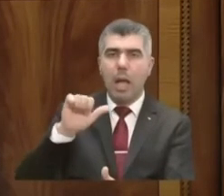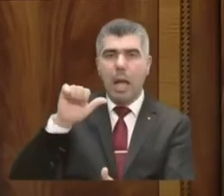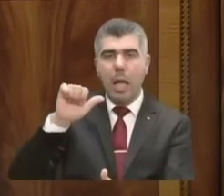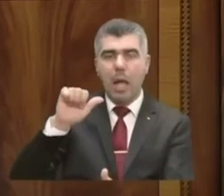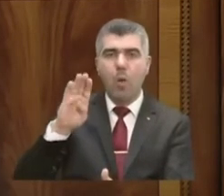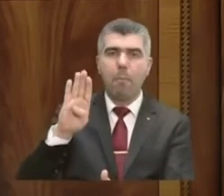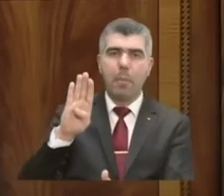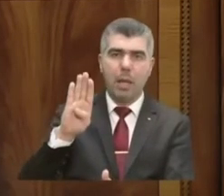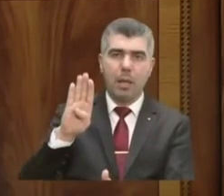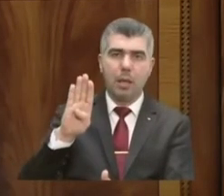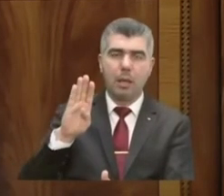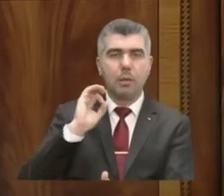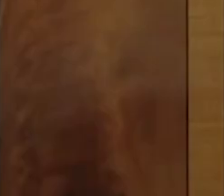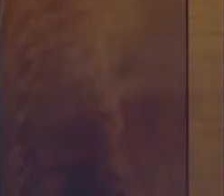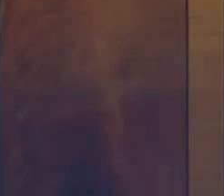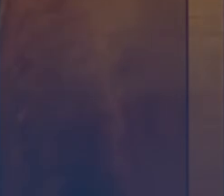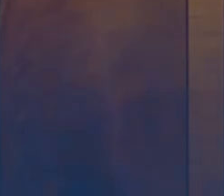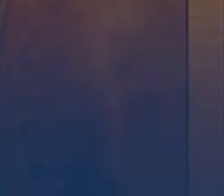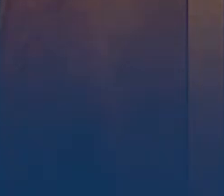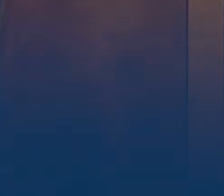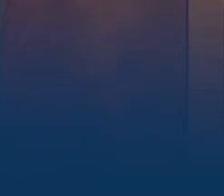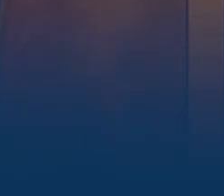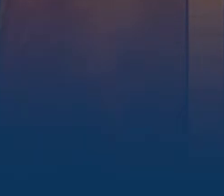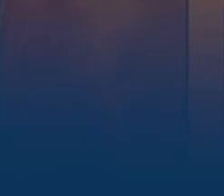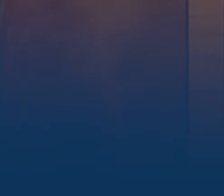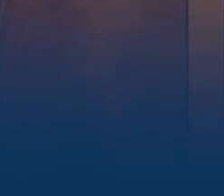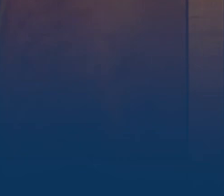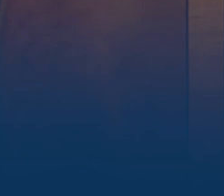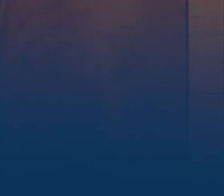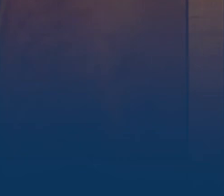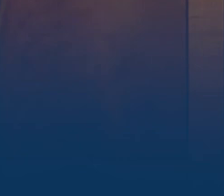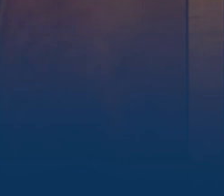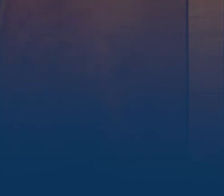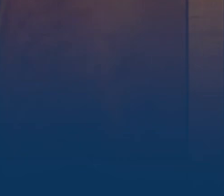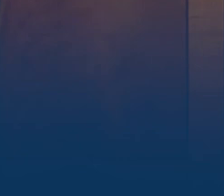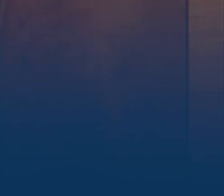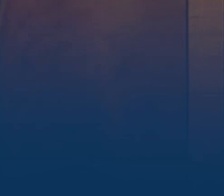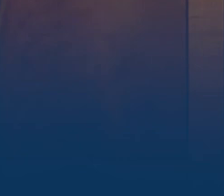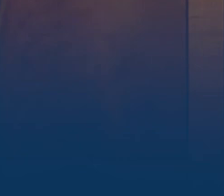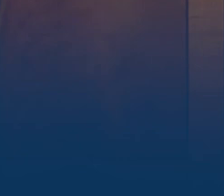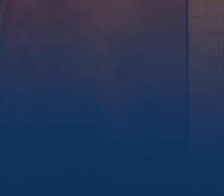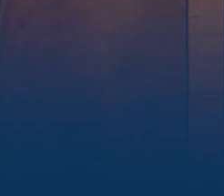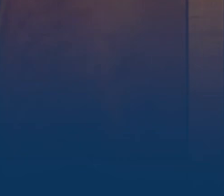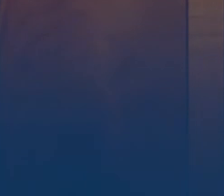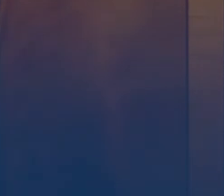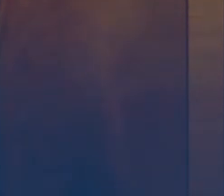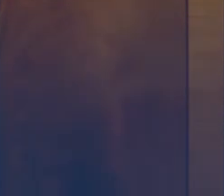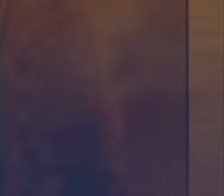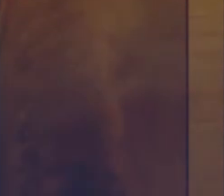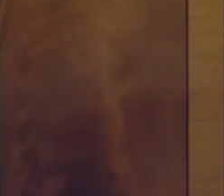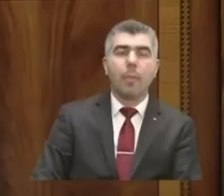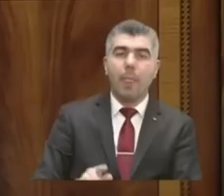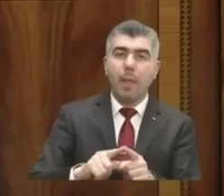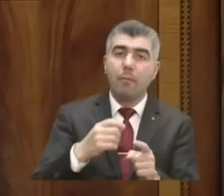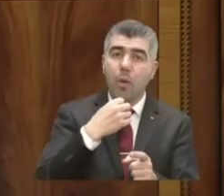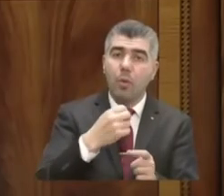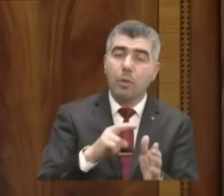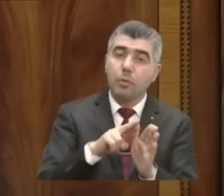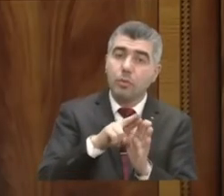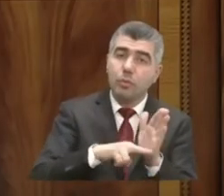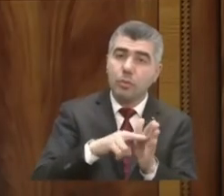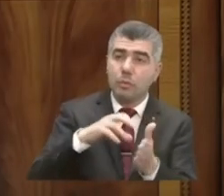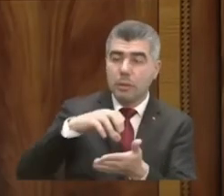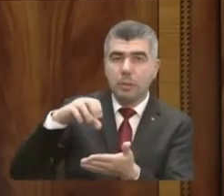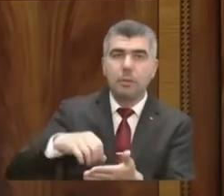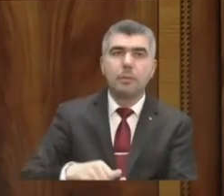ريجيون بي على حسب يعني الضعف ولا الامكانيات اللي كاينين في المناطق. كنهضرش على ريجيون، كنهضر على لي